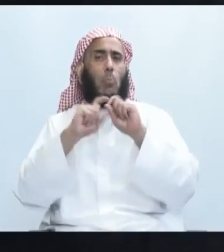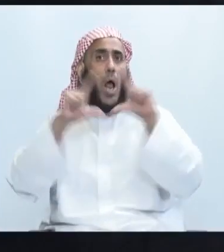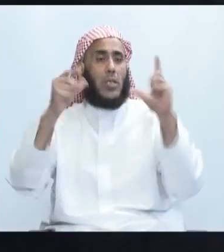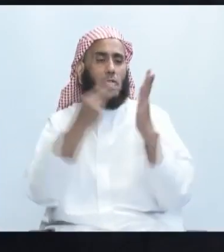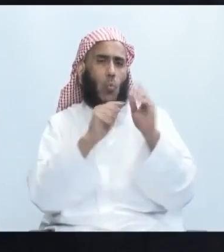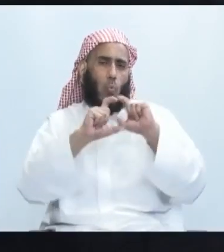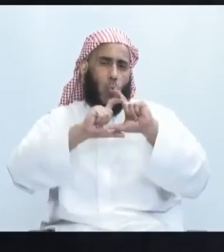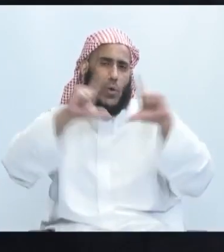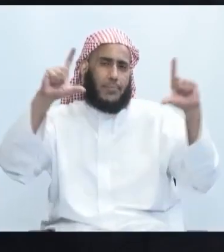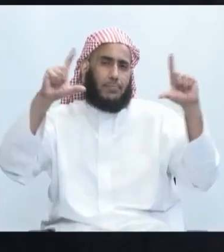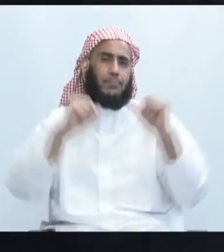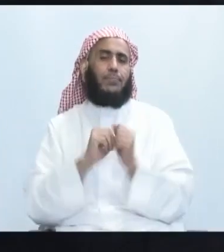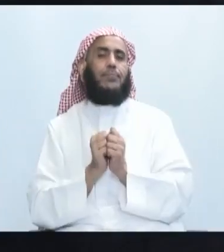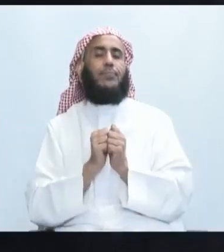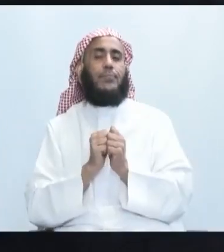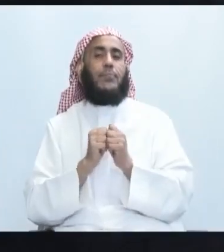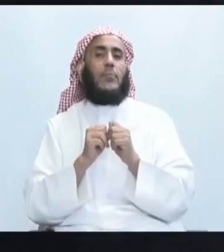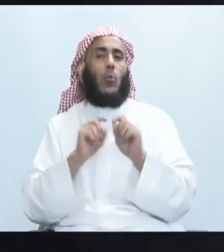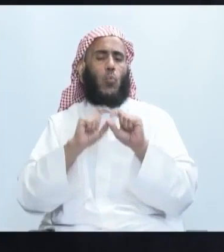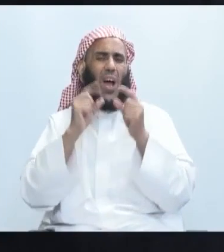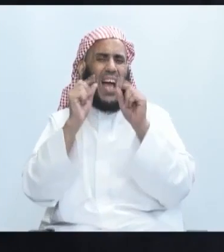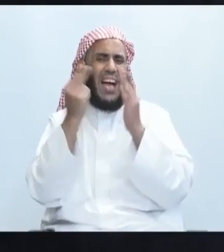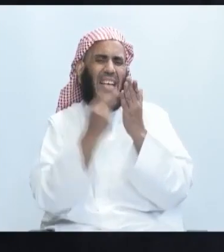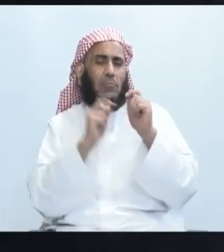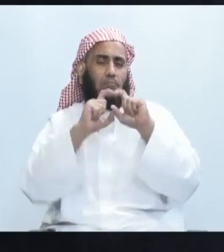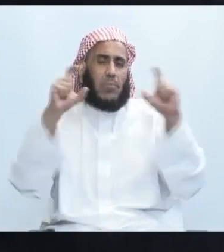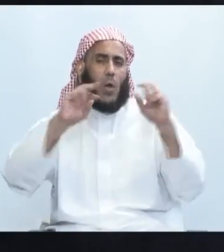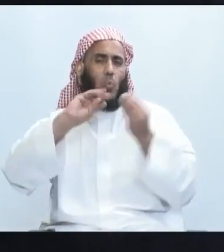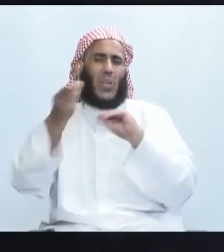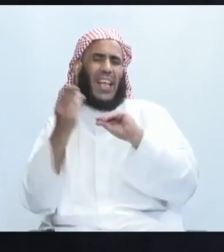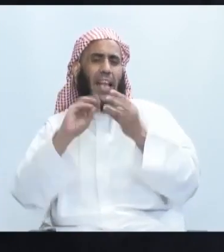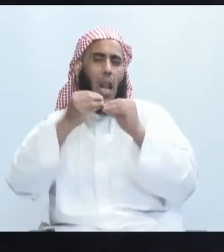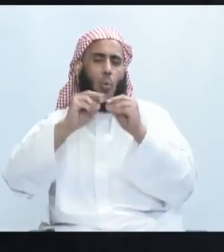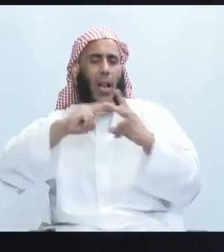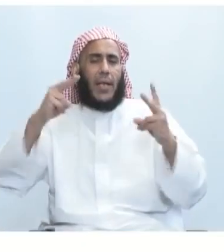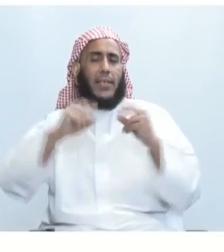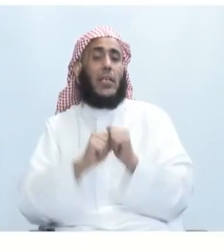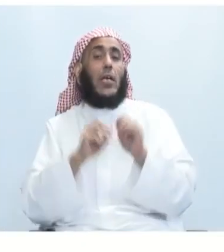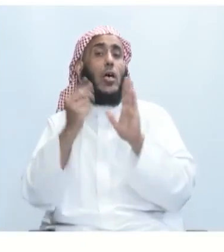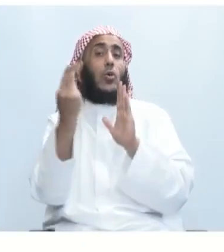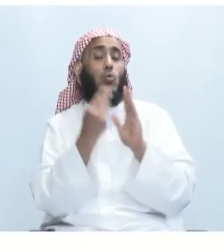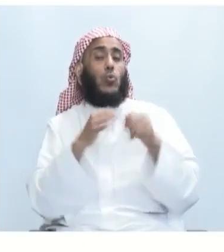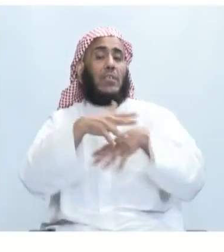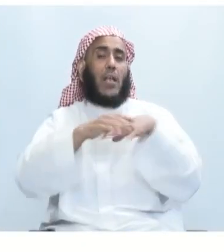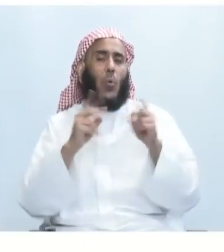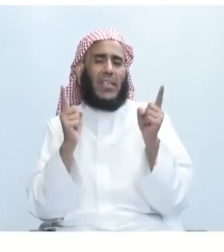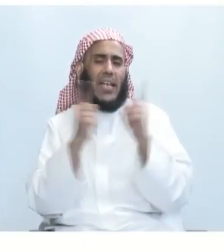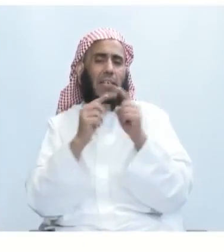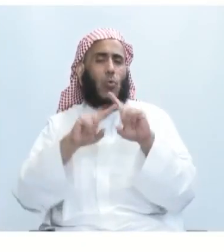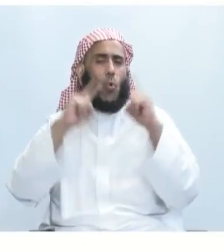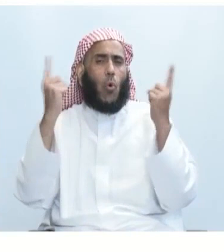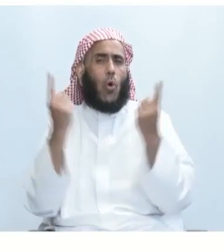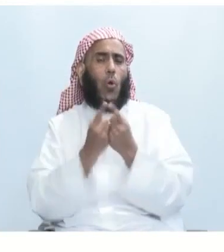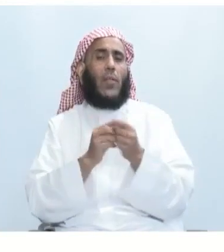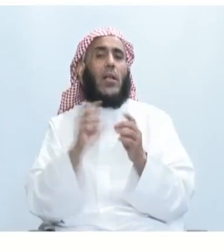نص او تعريض خط او تغيير اللون الى اخره الرسوم الجداول التلخيص كل هذه